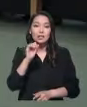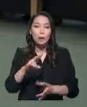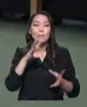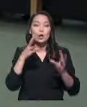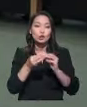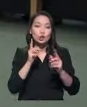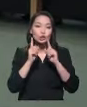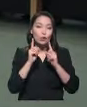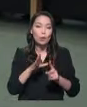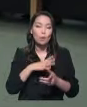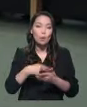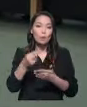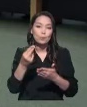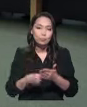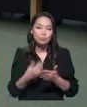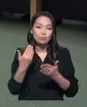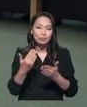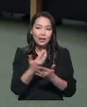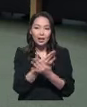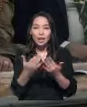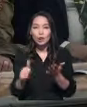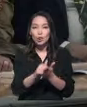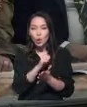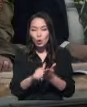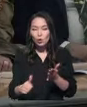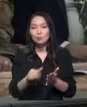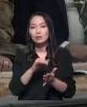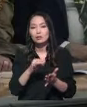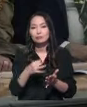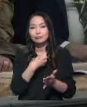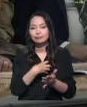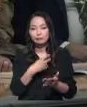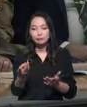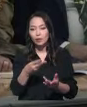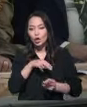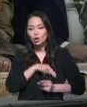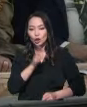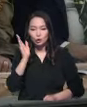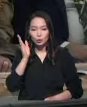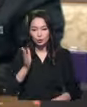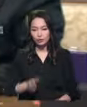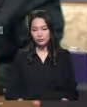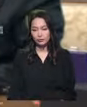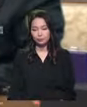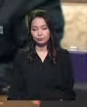итогам совещания был подписан протокол и ряд документов, регламентирующих сотрудничество.